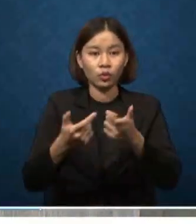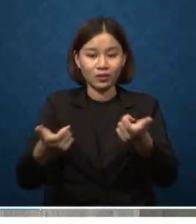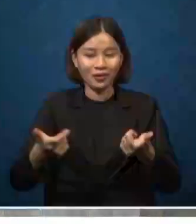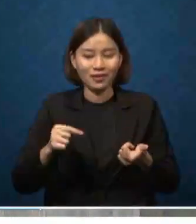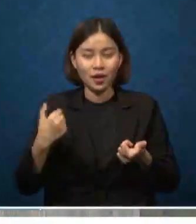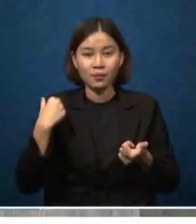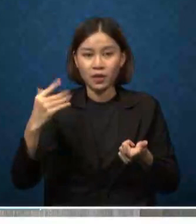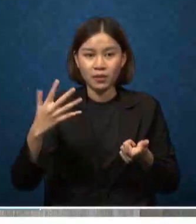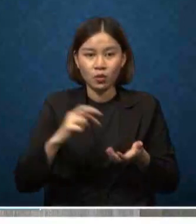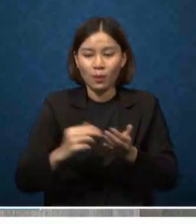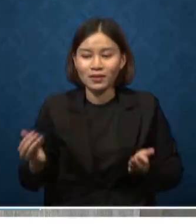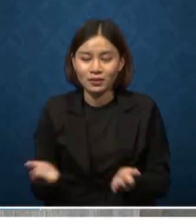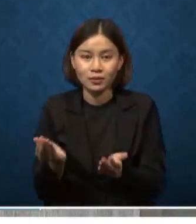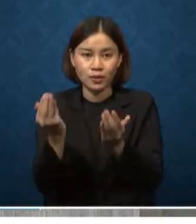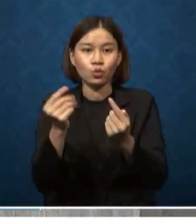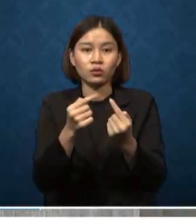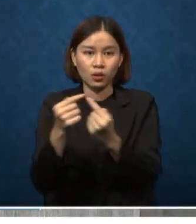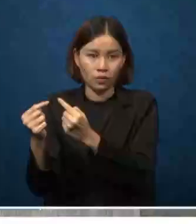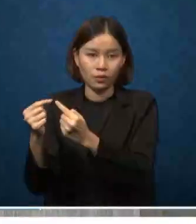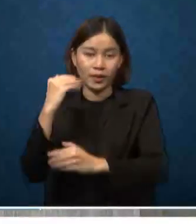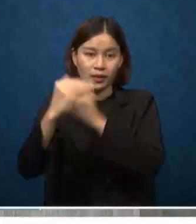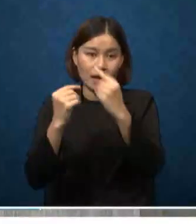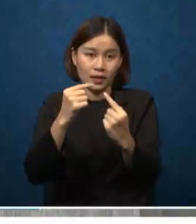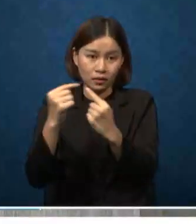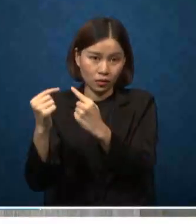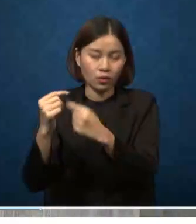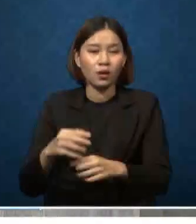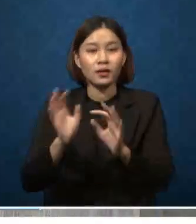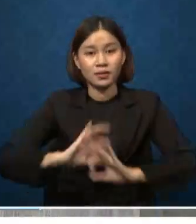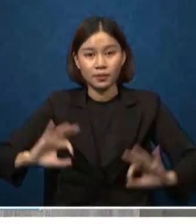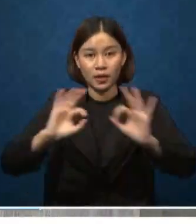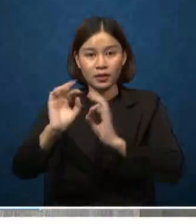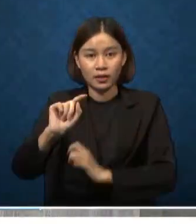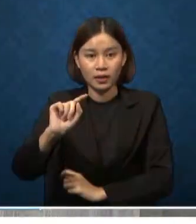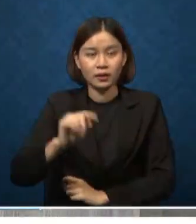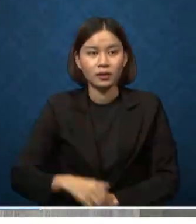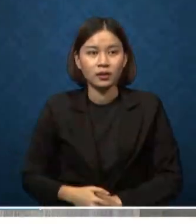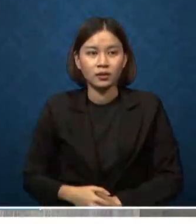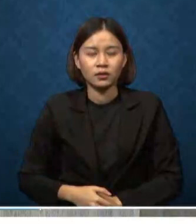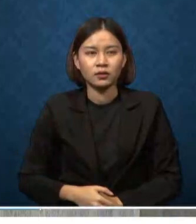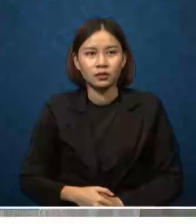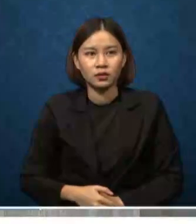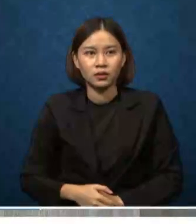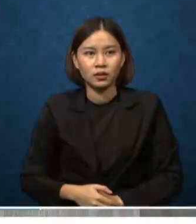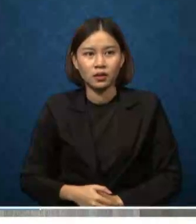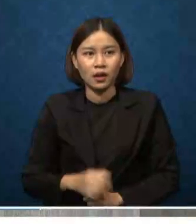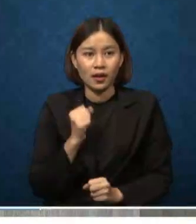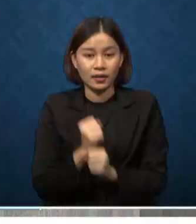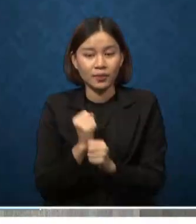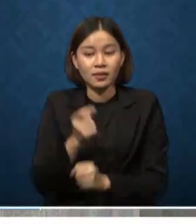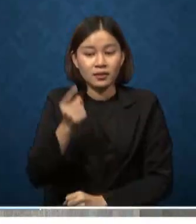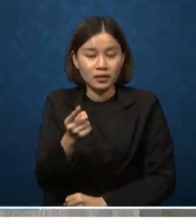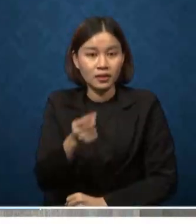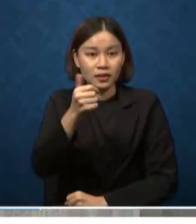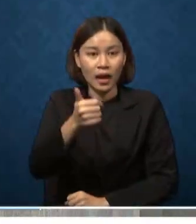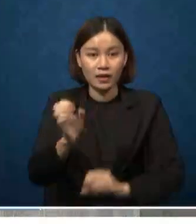ไม่มีท่านต้องผลักดันขับเคลื่อนไปแล้วก็จำเป็นจะต้องเร่งรัดให้มีการทำงานได้จริงแล้วก็